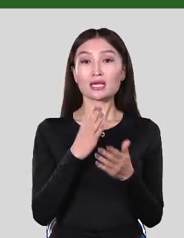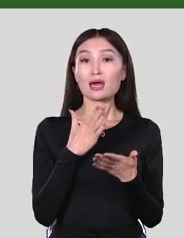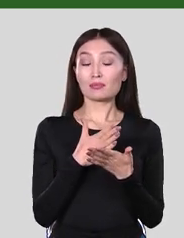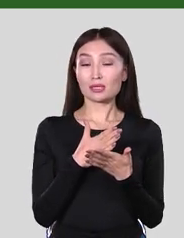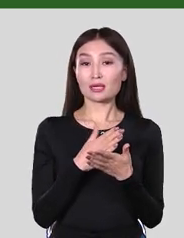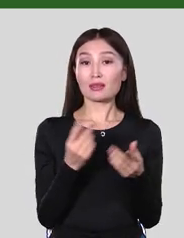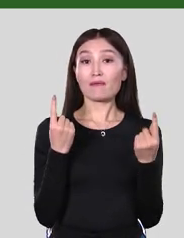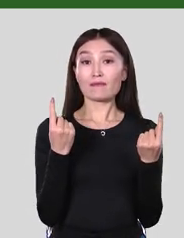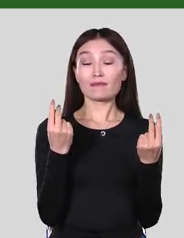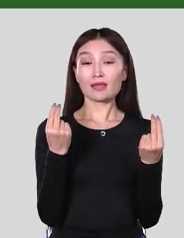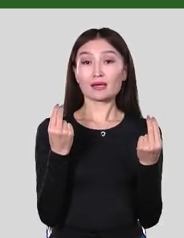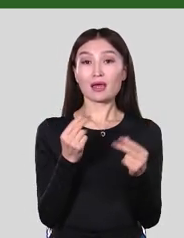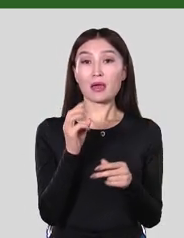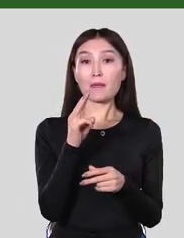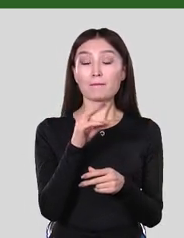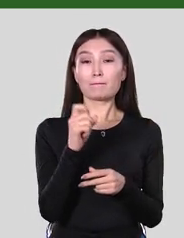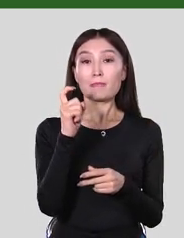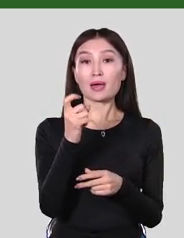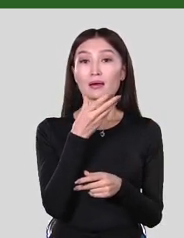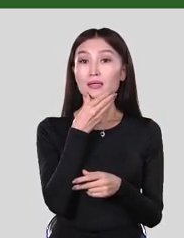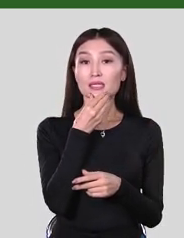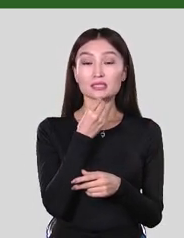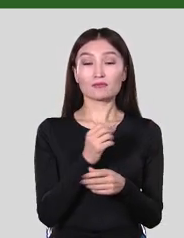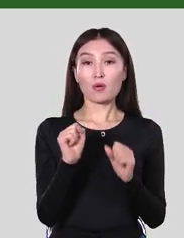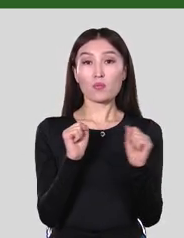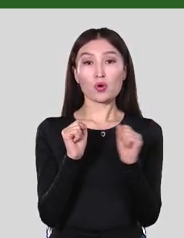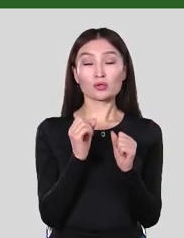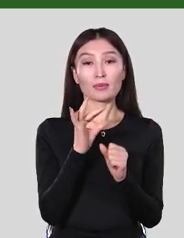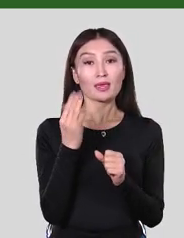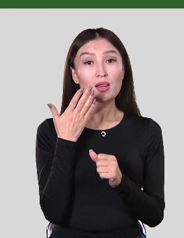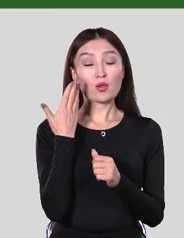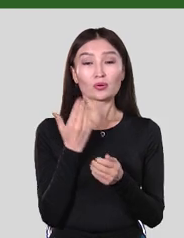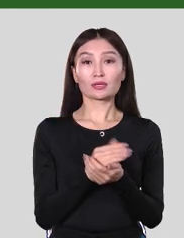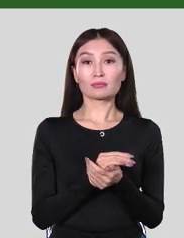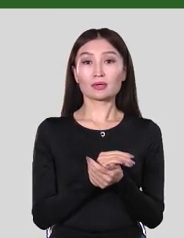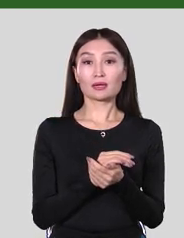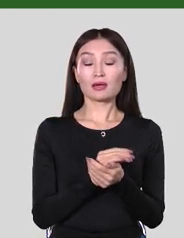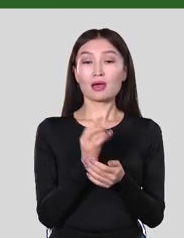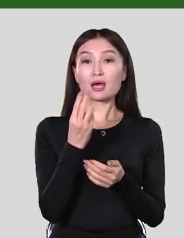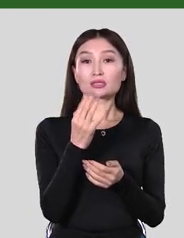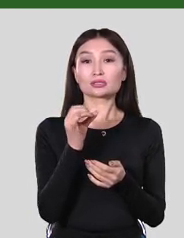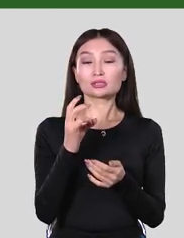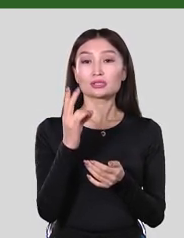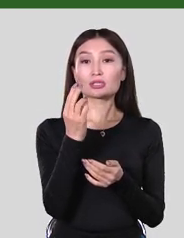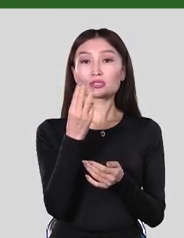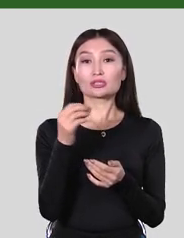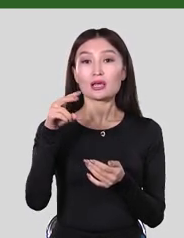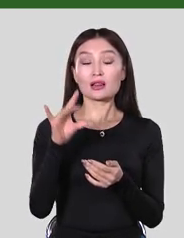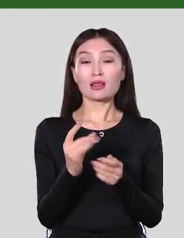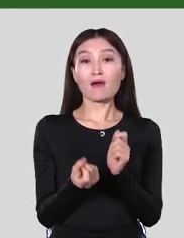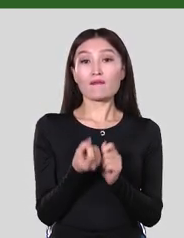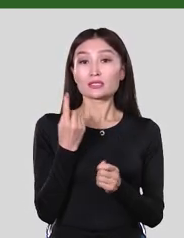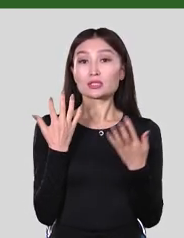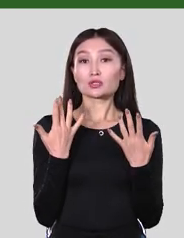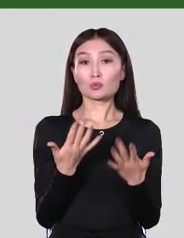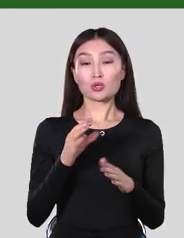обладает великолепным мехом, красивым, прочным и легким. На мех шиншиллы тут же возник